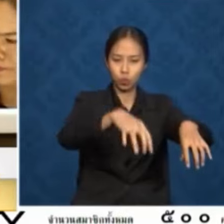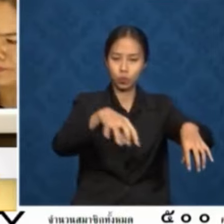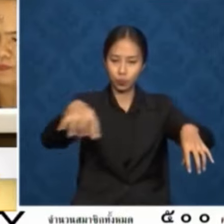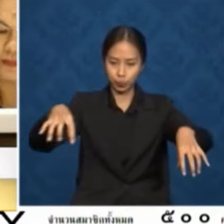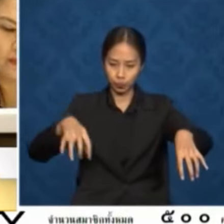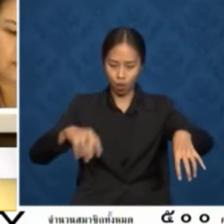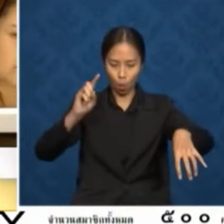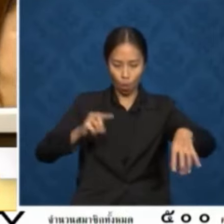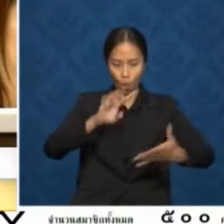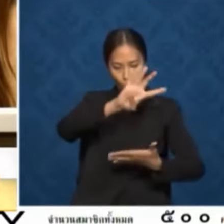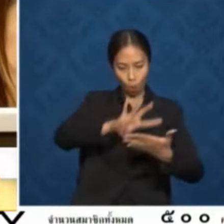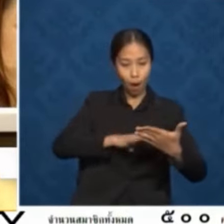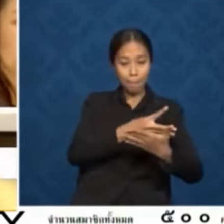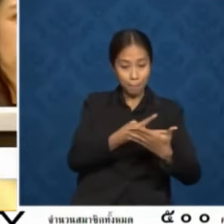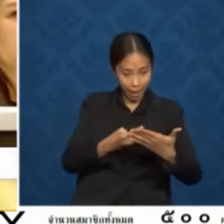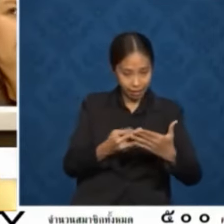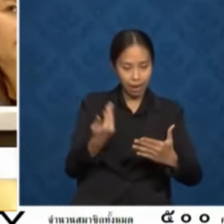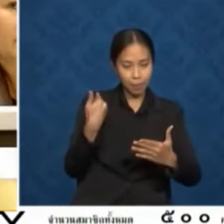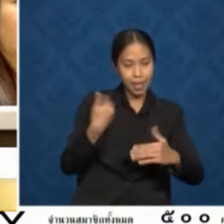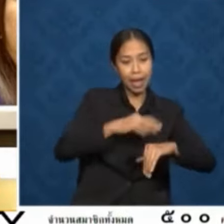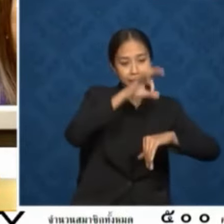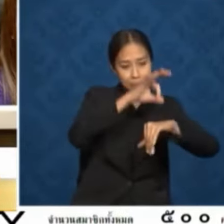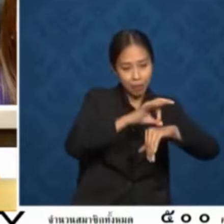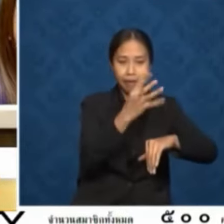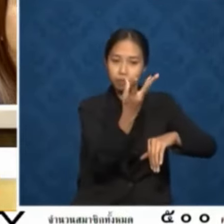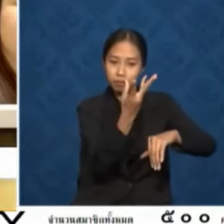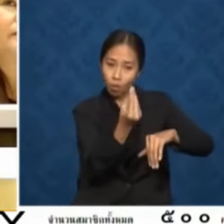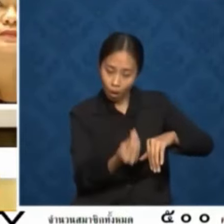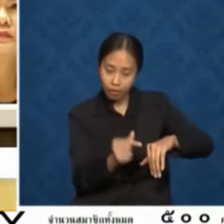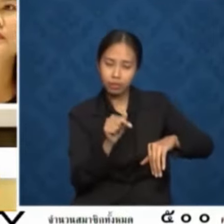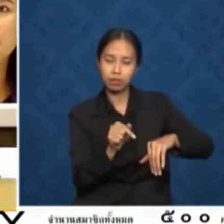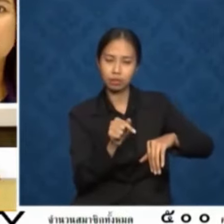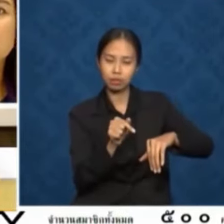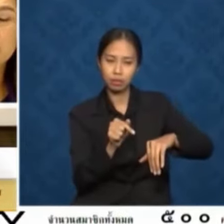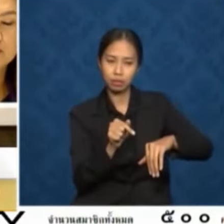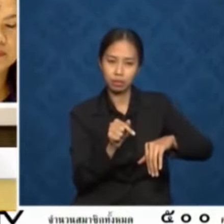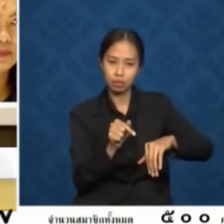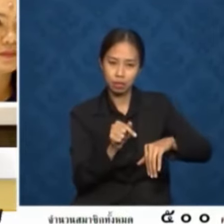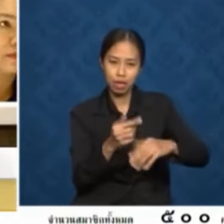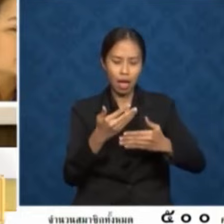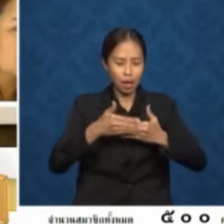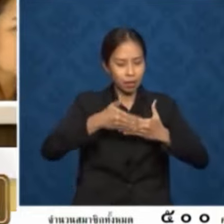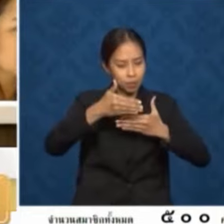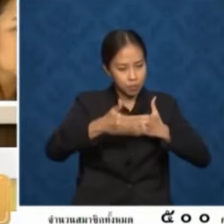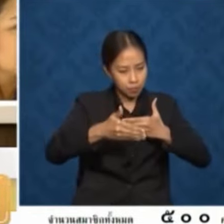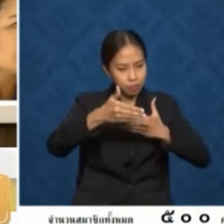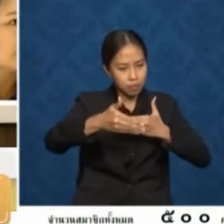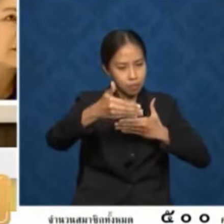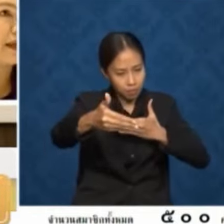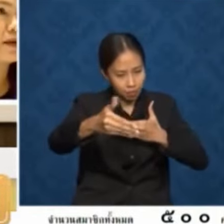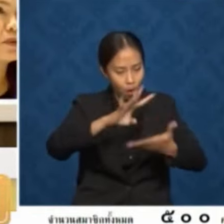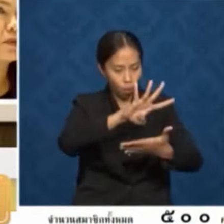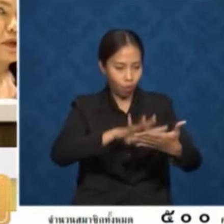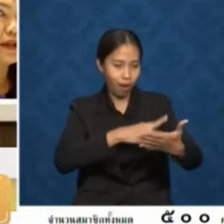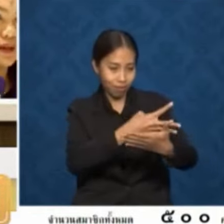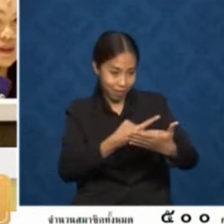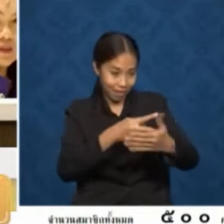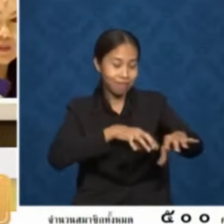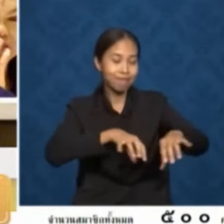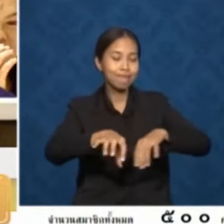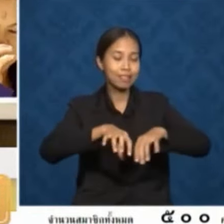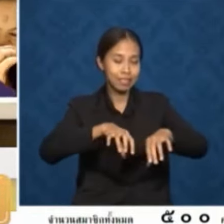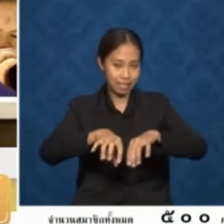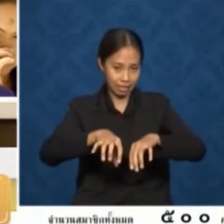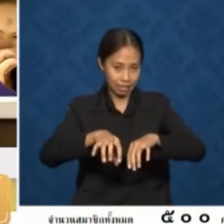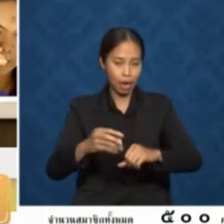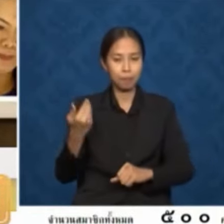ผนจะรับตำแหน่งต่างๆกี่ตำแหน่งในระยะสั้นระยะกลางระยะยาวโดย